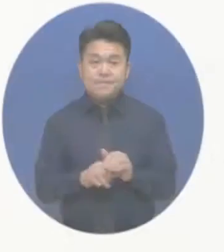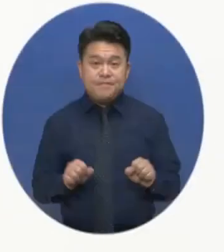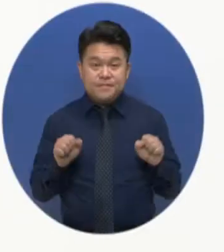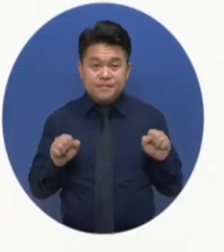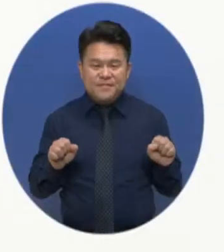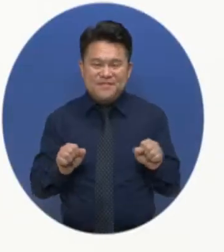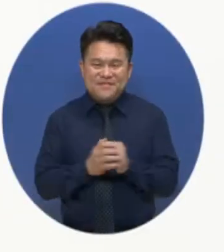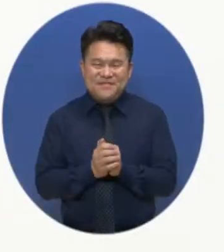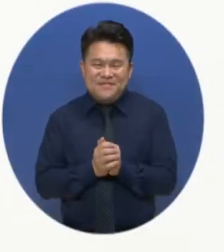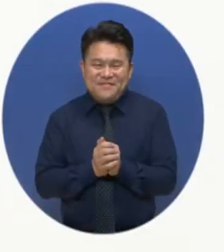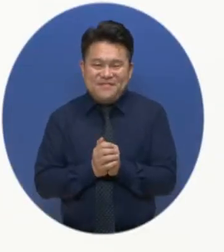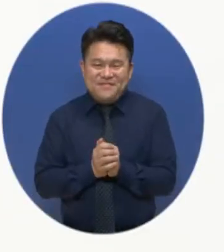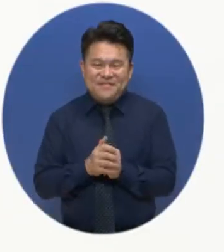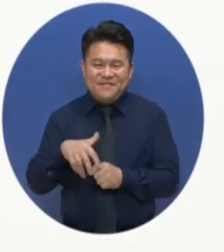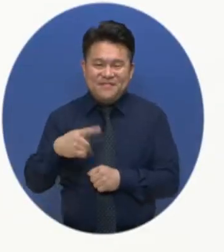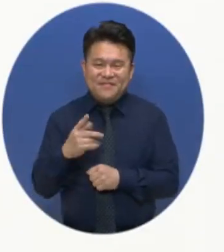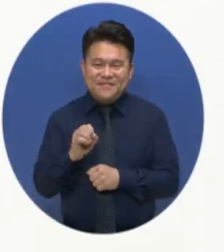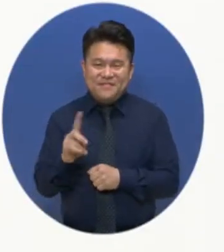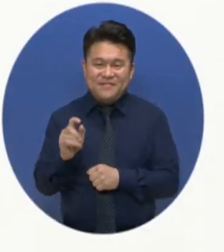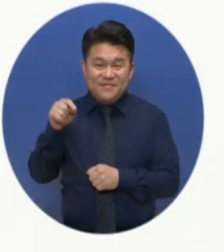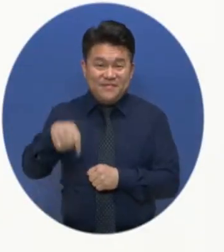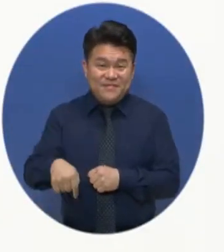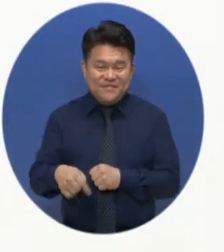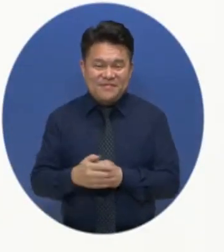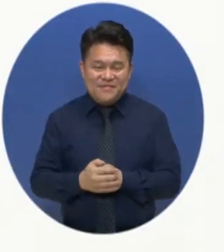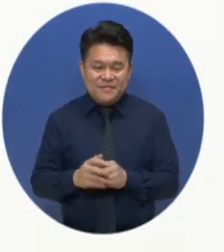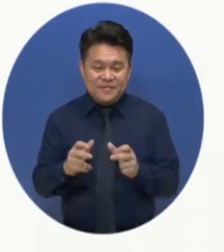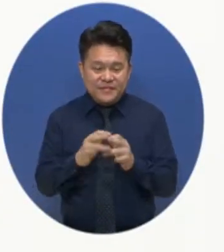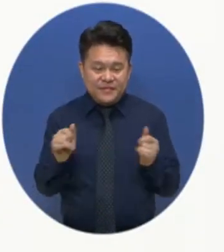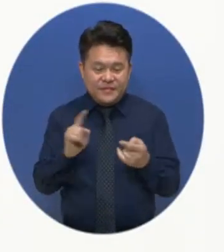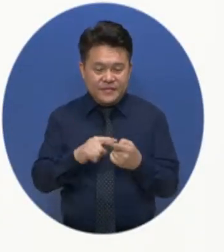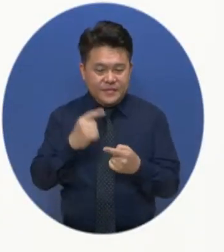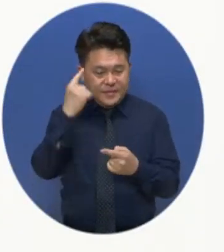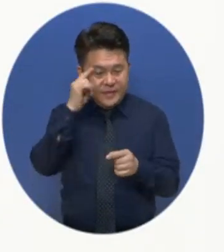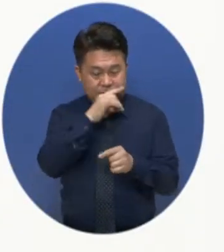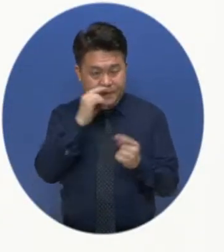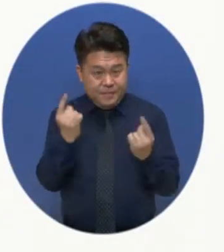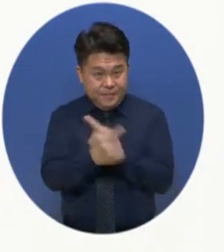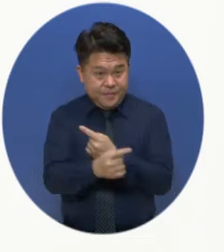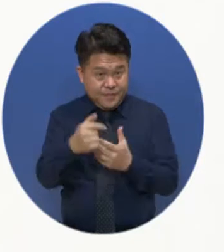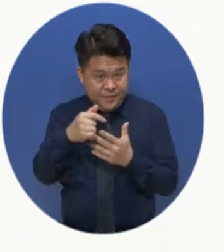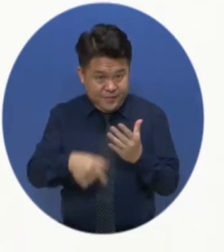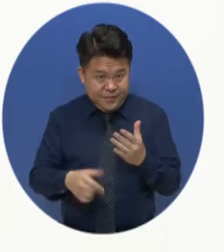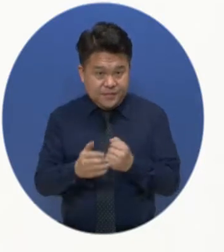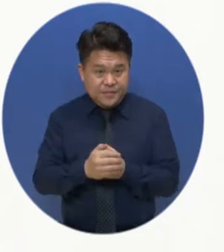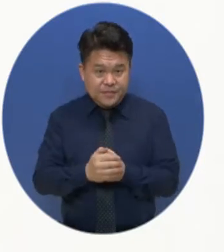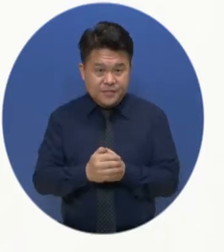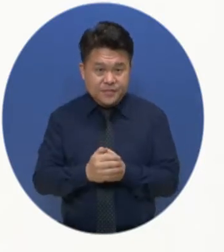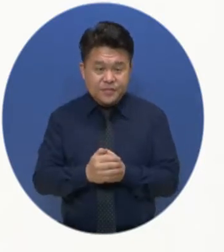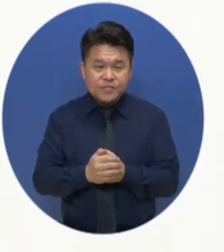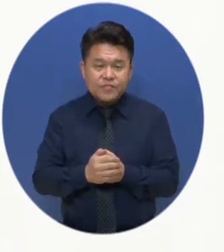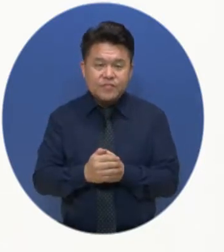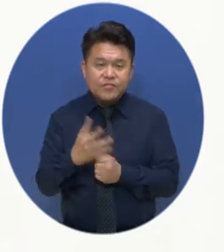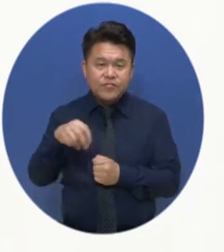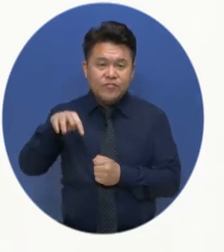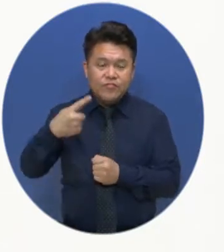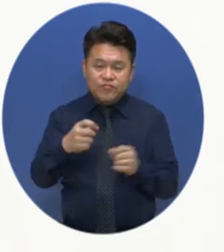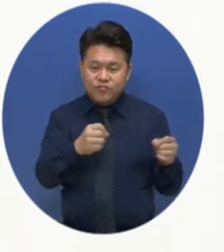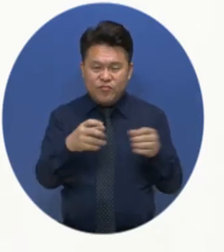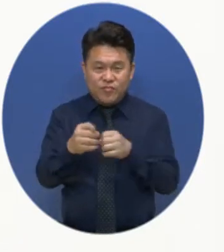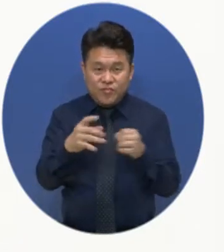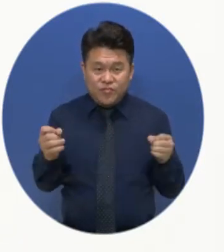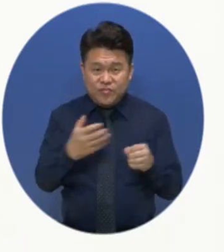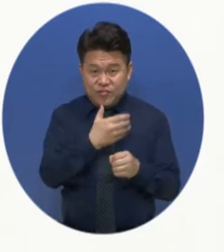안녕하세요. 조현우입니다. 장애인 인식 개선 프로그램 튜브톡톡 꿈꾸는 다이어리를 통해서 좋은 분들과